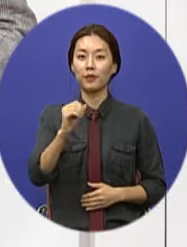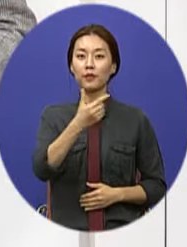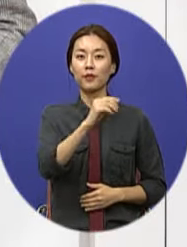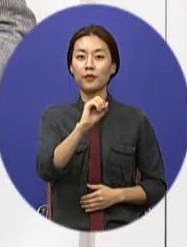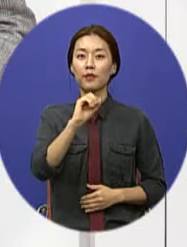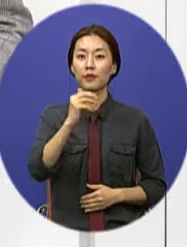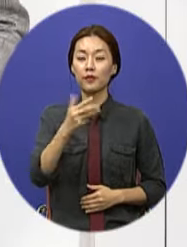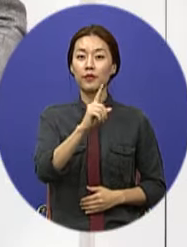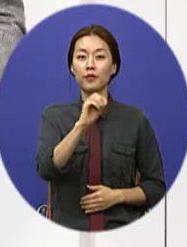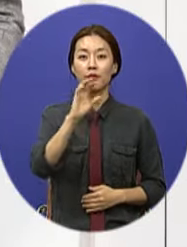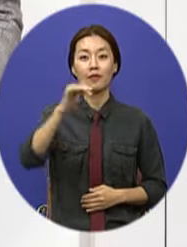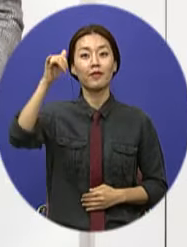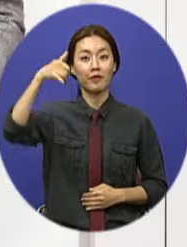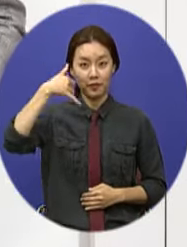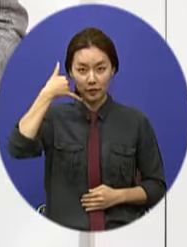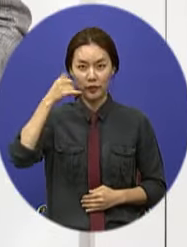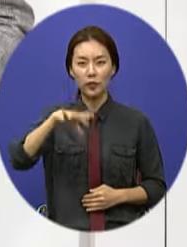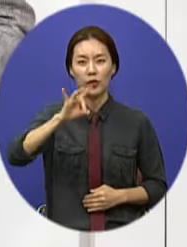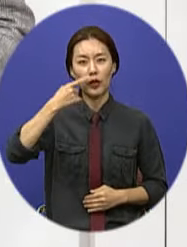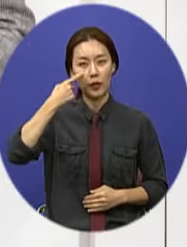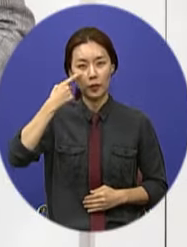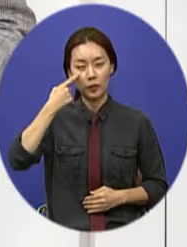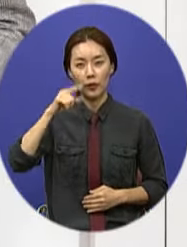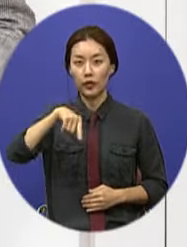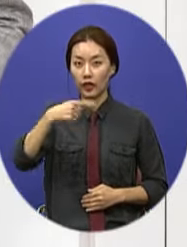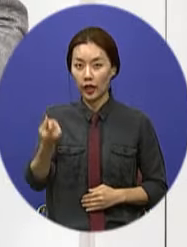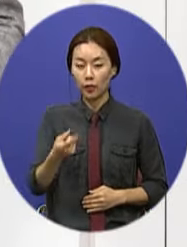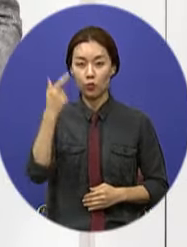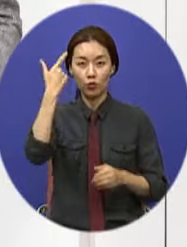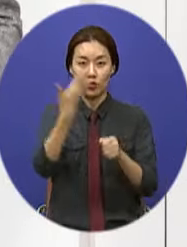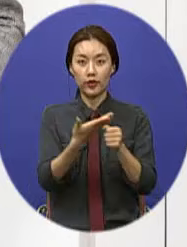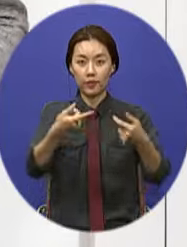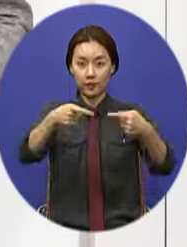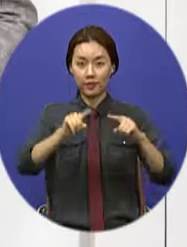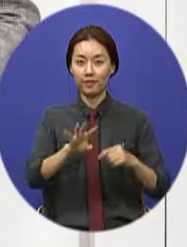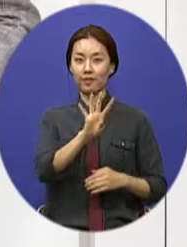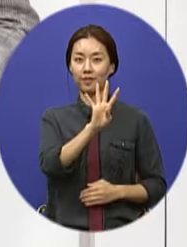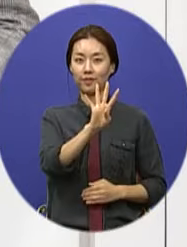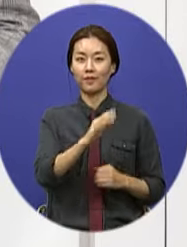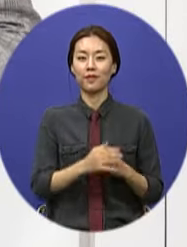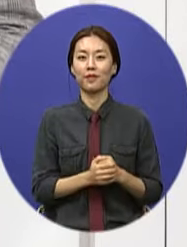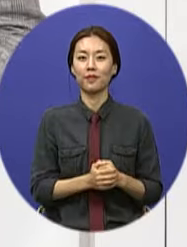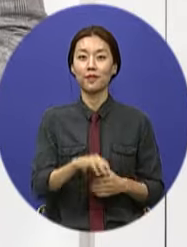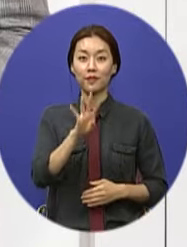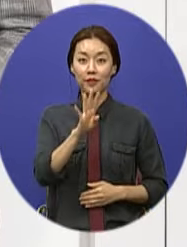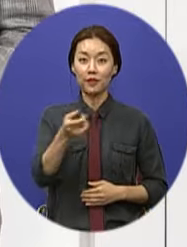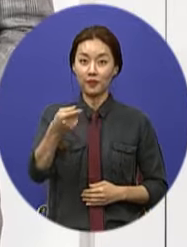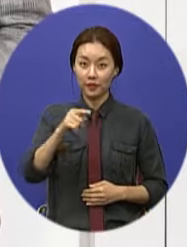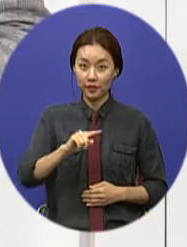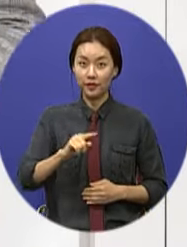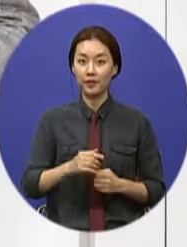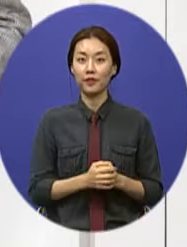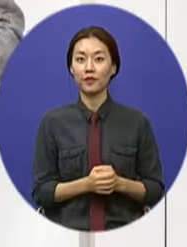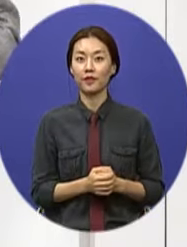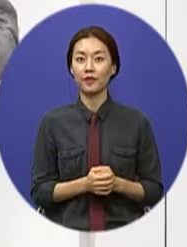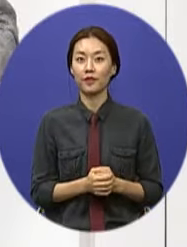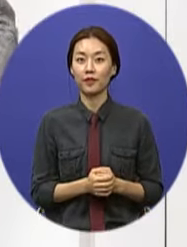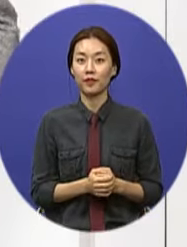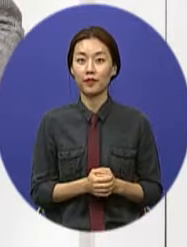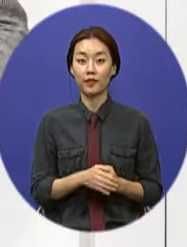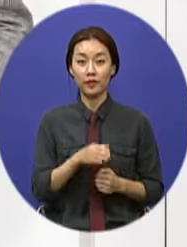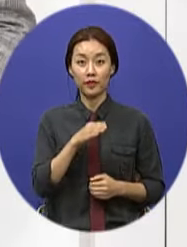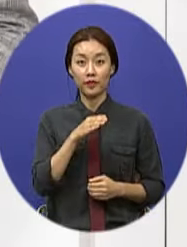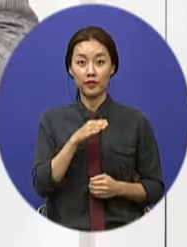060-608에 1004번으로 전화를 일단 하세요. 그리고 퀴즈 참여는 4번이거든요. 네. 4번 퀴즈 참여 하시고 그다음에